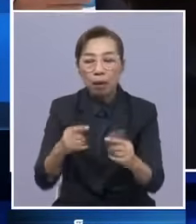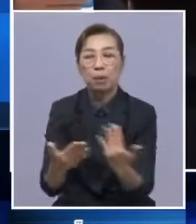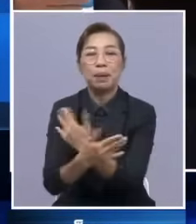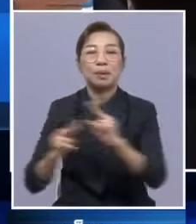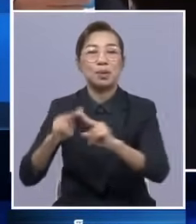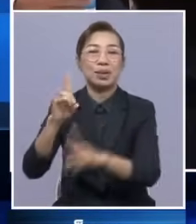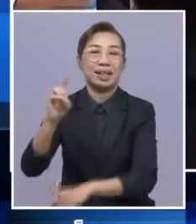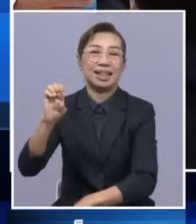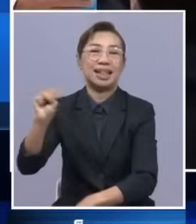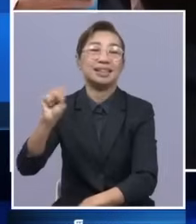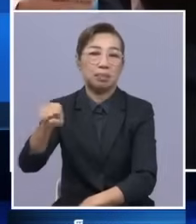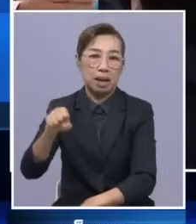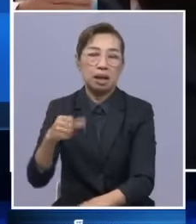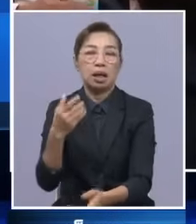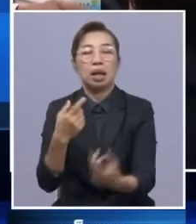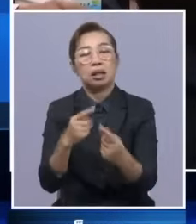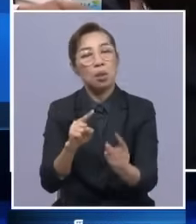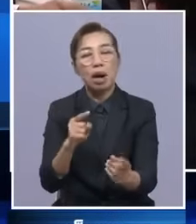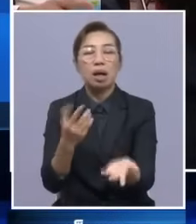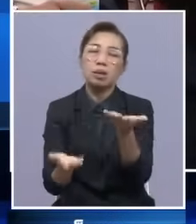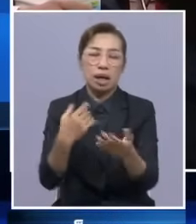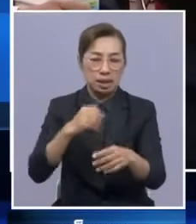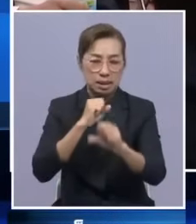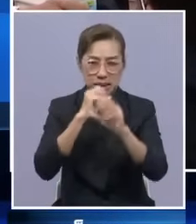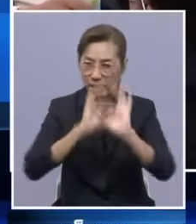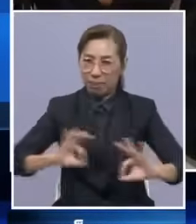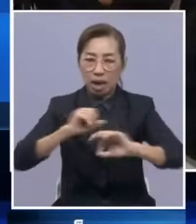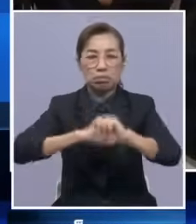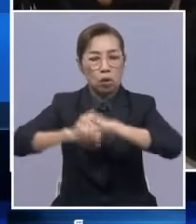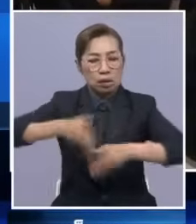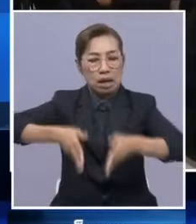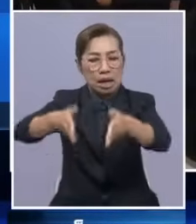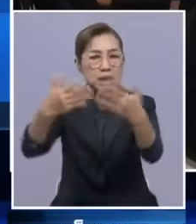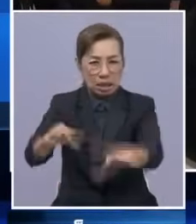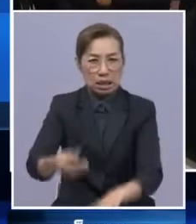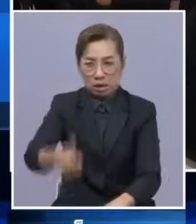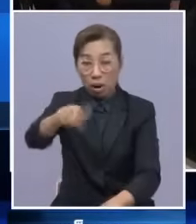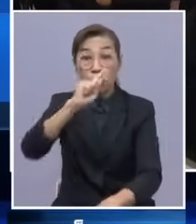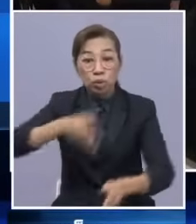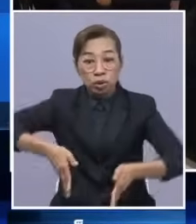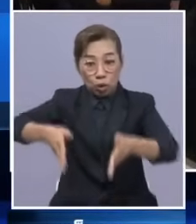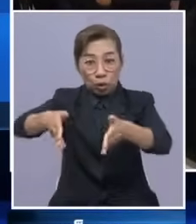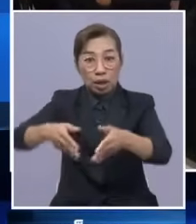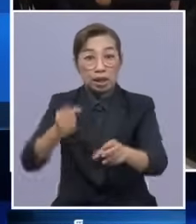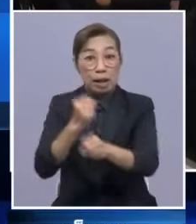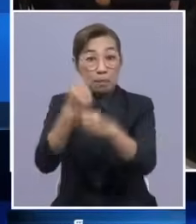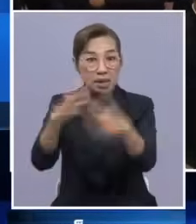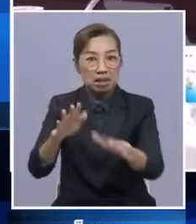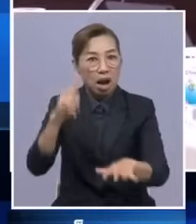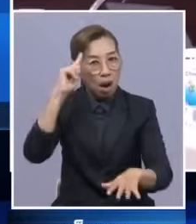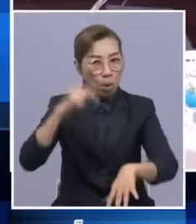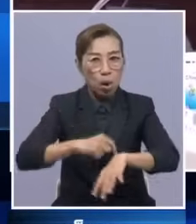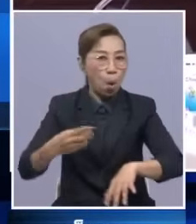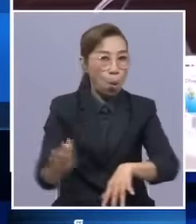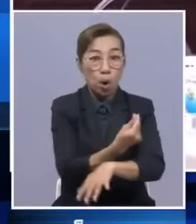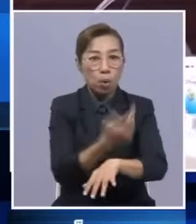าศไว้หรือไม่ประกาศเสร็จไวที่สุดก็ดีสุด ใช่ค่ะเพราะเขาบอกว่าถ้าเสร็จนะคุณผู้ชมเดินทางจากกรุงเทพไปโคราชไม่ถึง2ชั่วโมงนะคะ